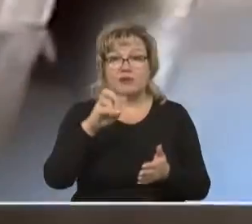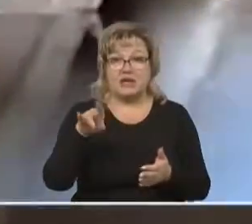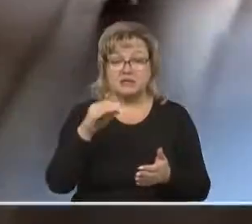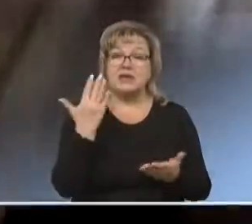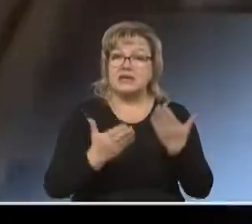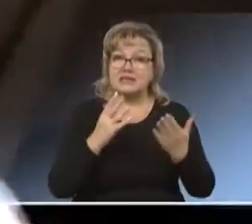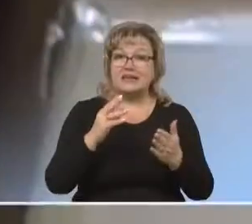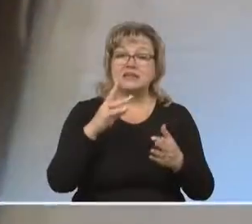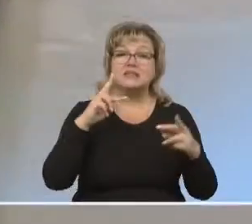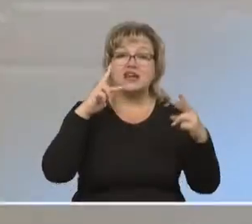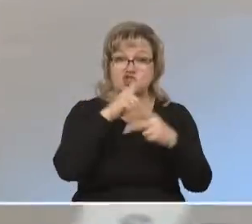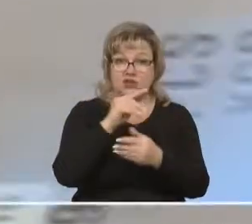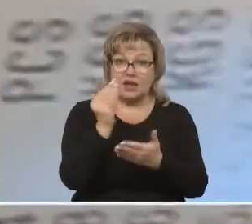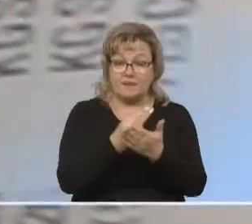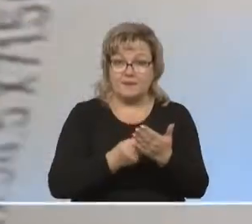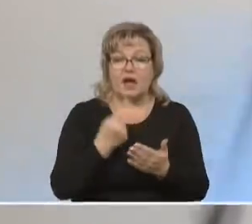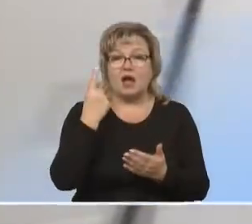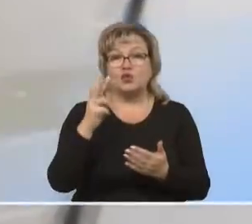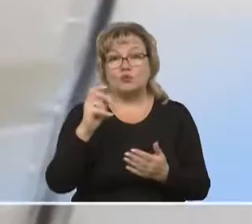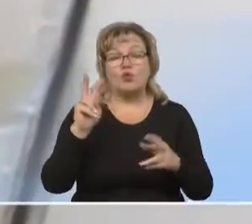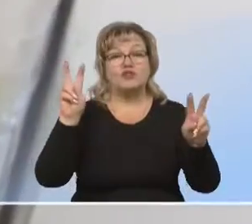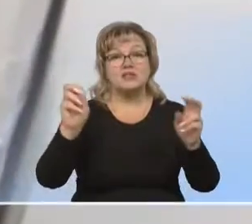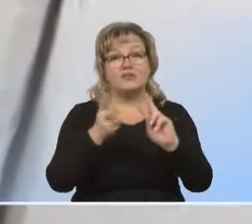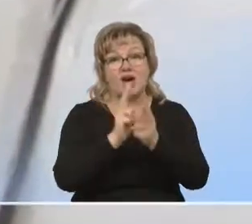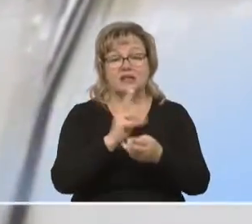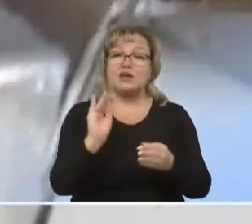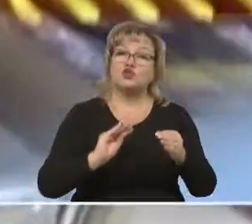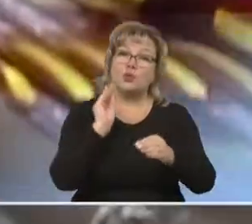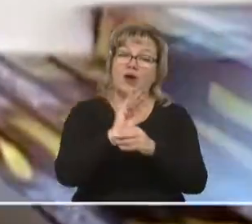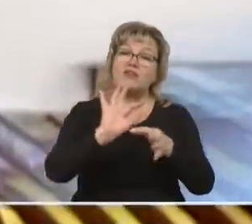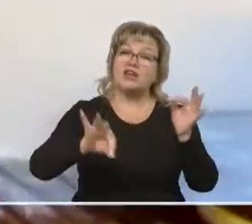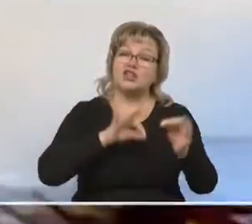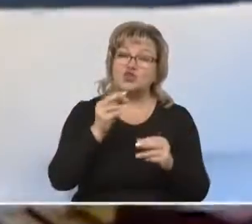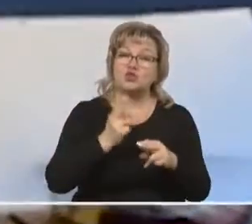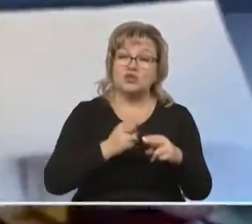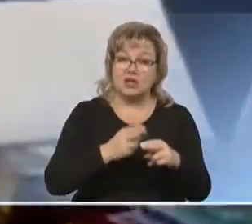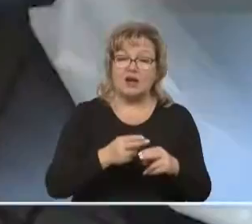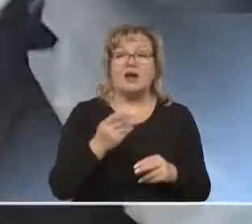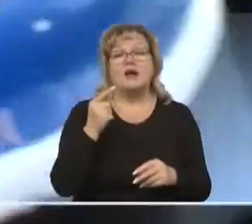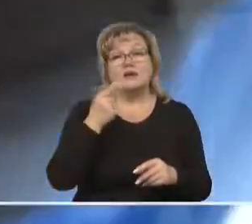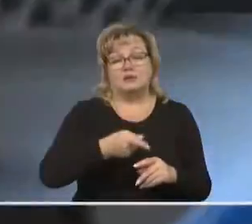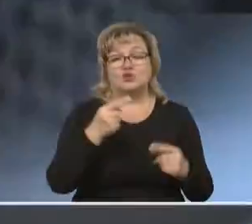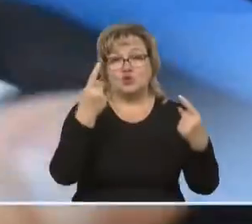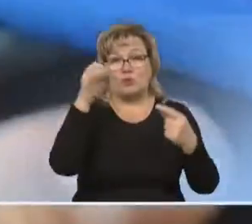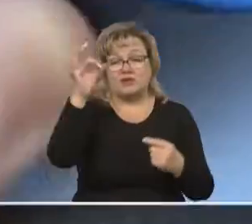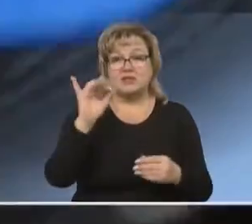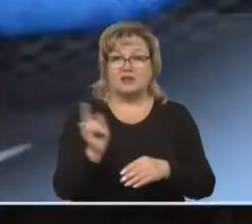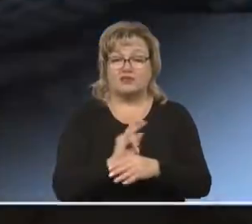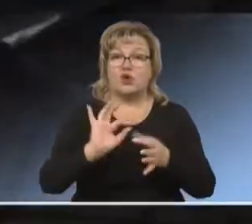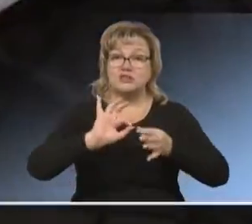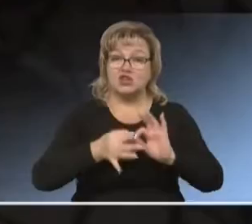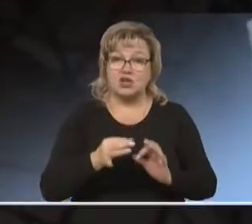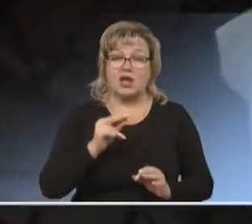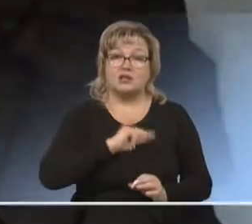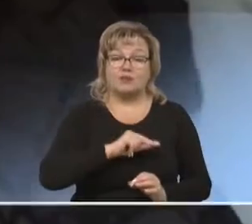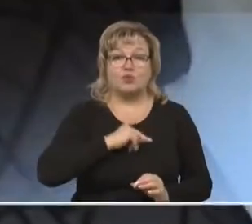она искажена. Например, изменили одну букву в названии или добавили лишнюю деталь – 100% контрафакт. Осложняют работу